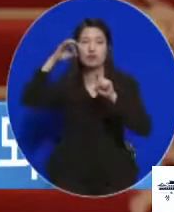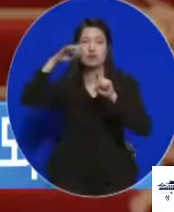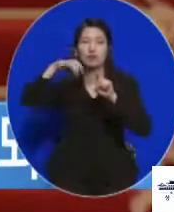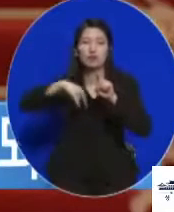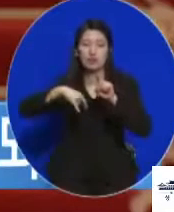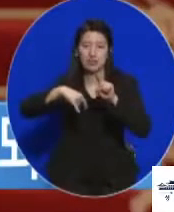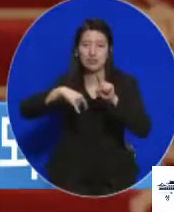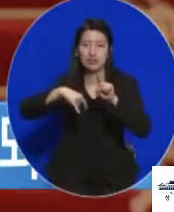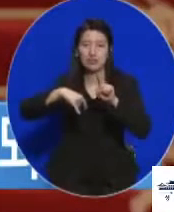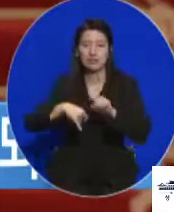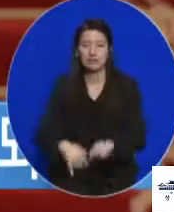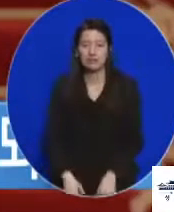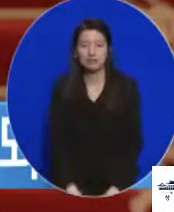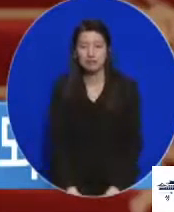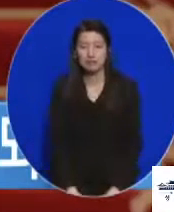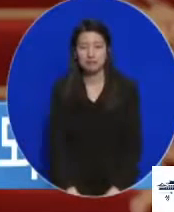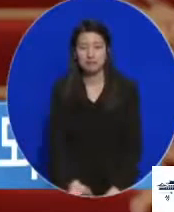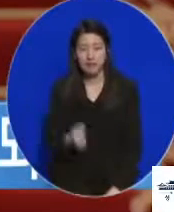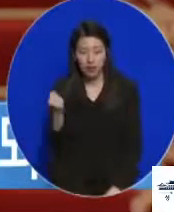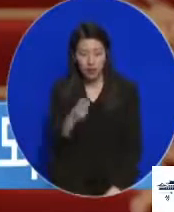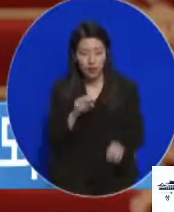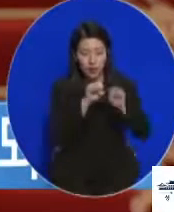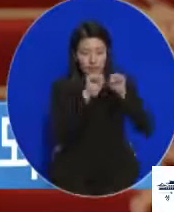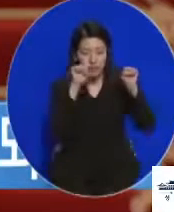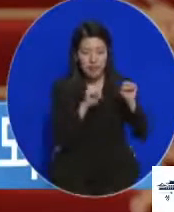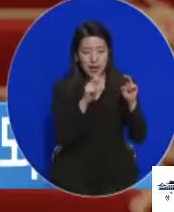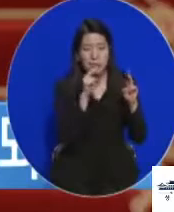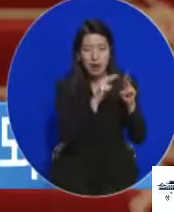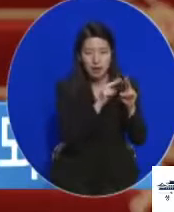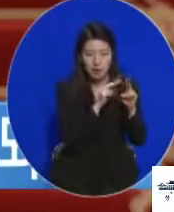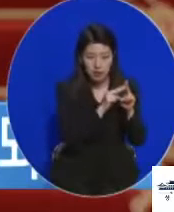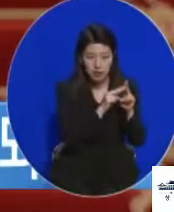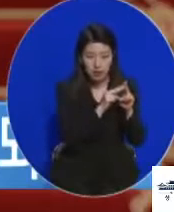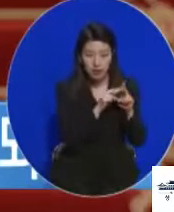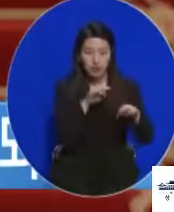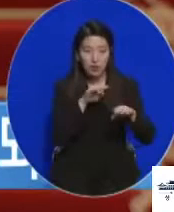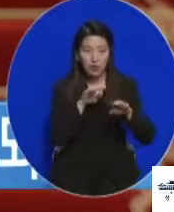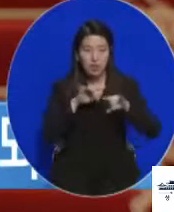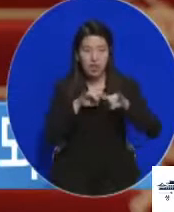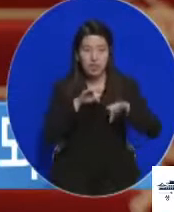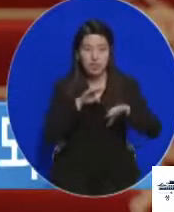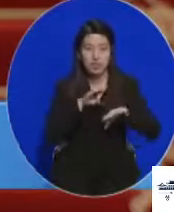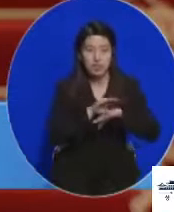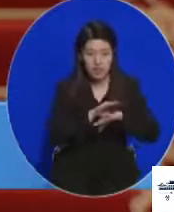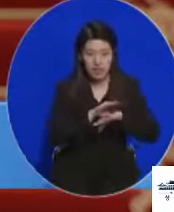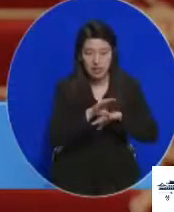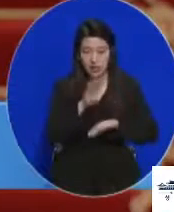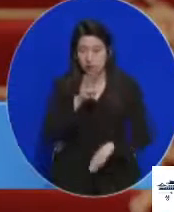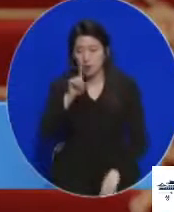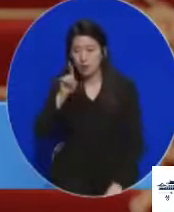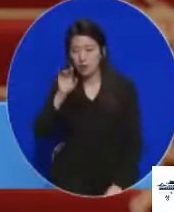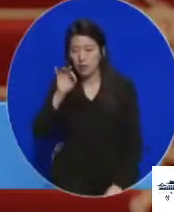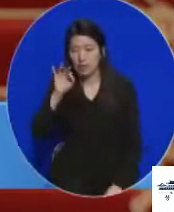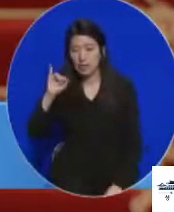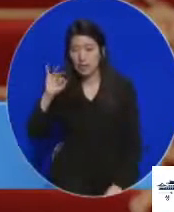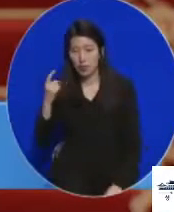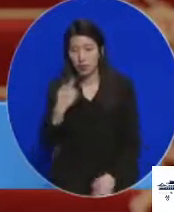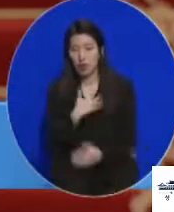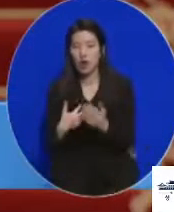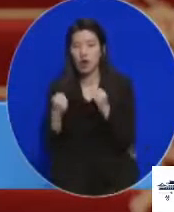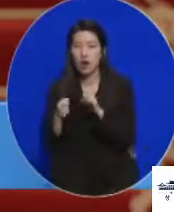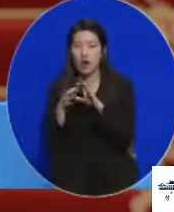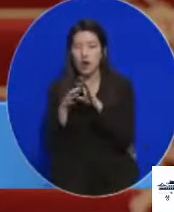정부가 역점을 돈 실제 반도체 미래 차 바이오 헬스 등 3대 시 사람 모두 두자릿수